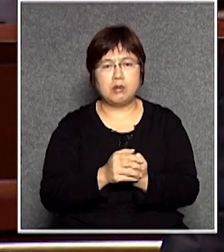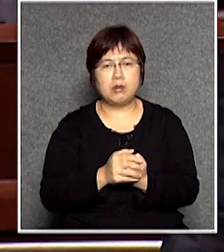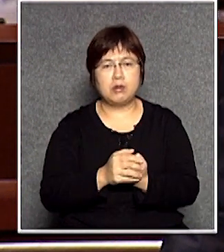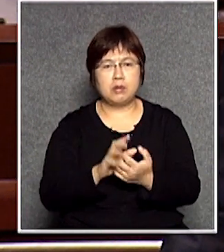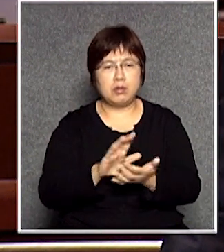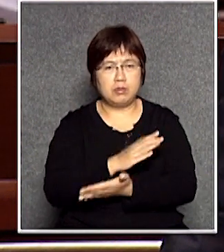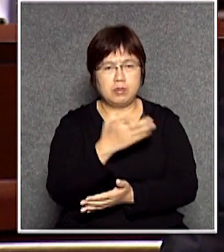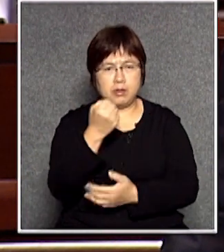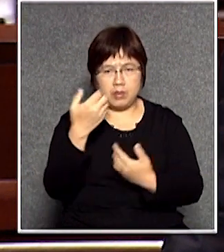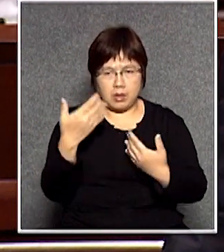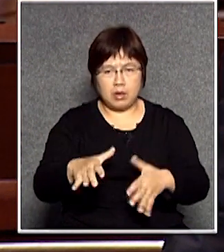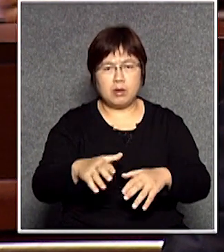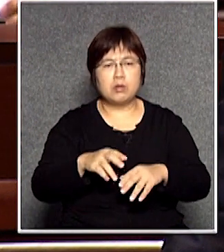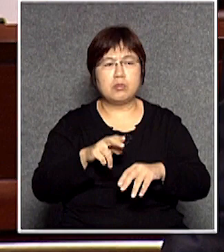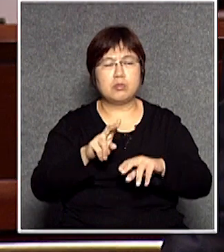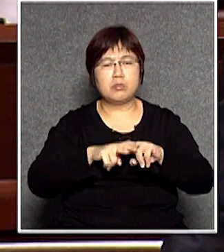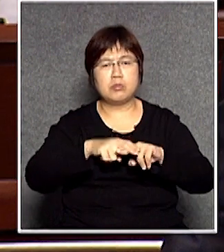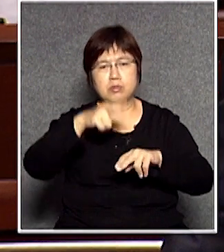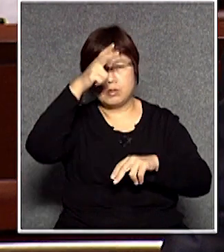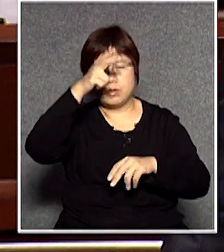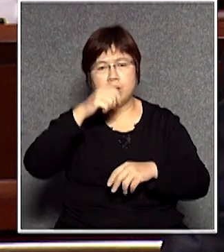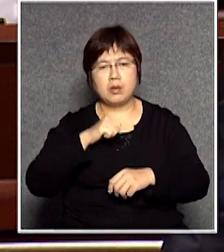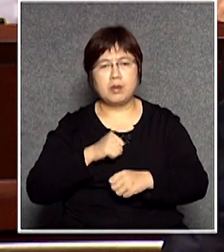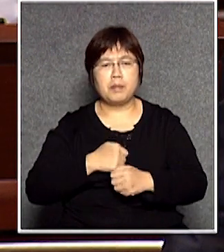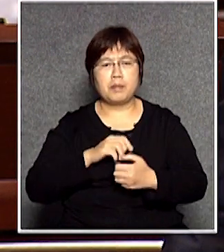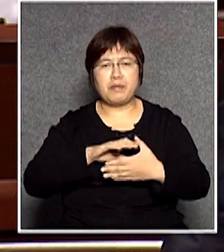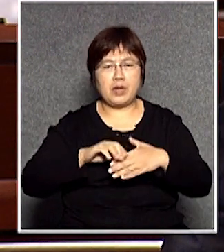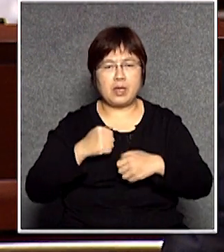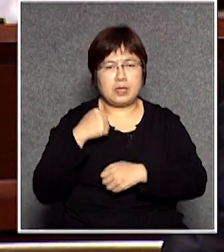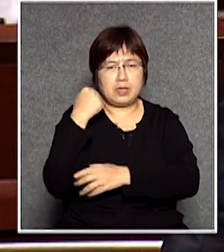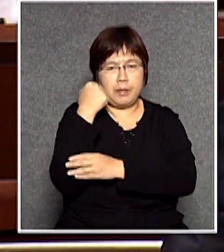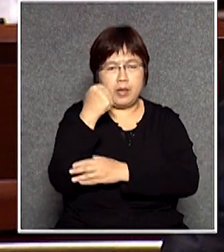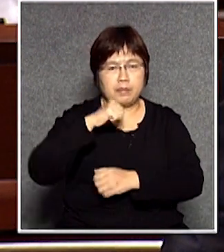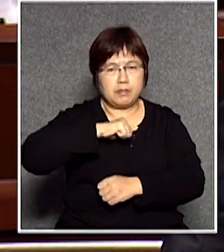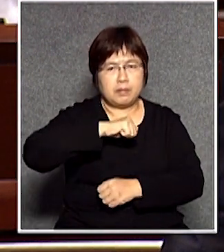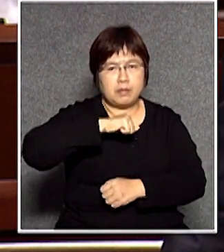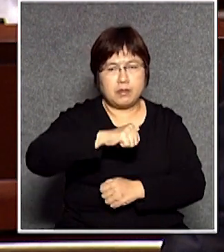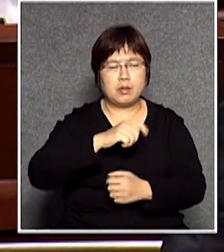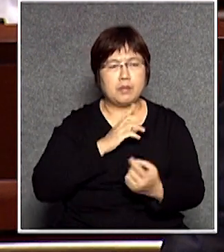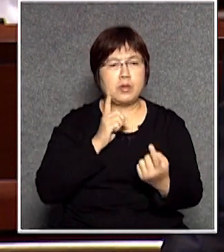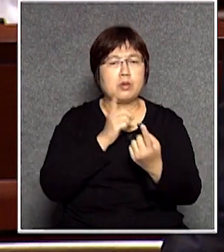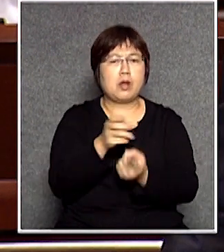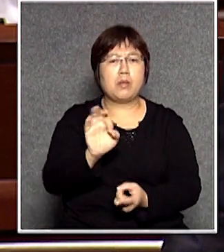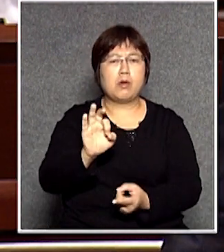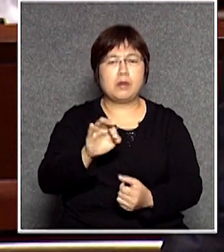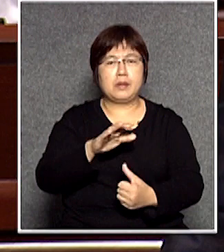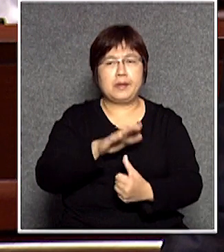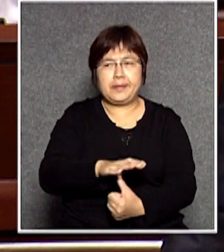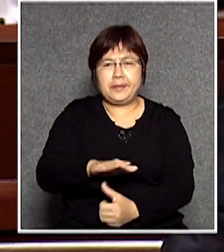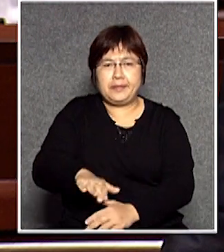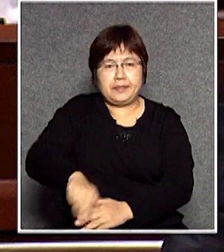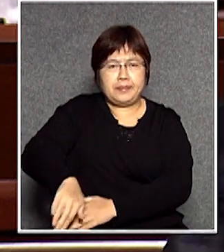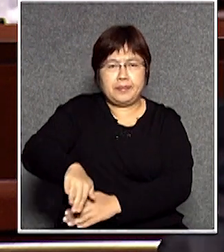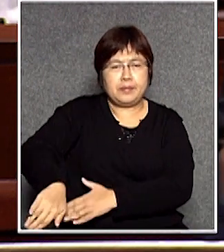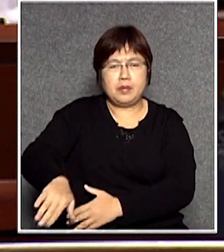50年後的中國可以對於文革不但只沒有面對，還要處處打壓封鎖，沒有